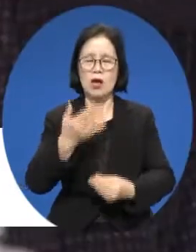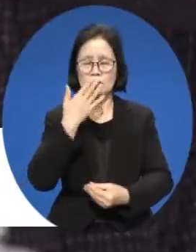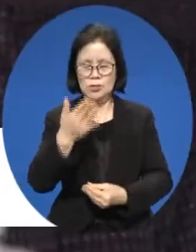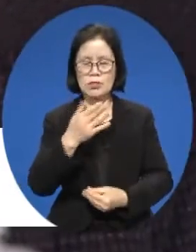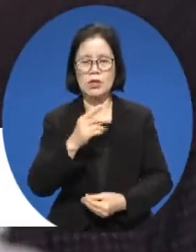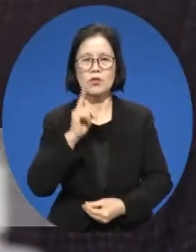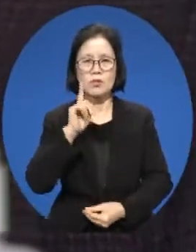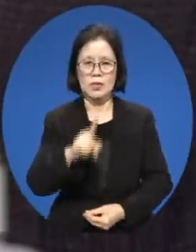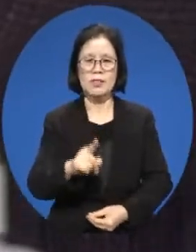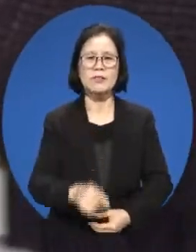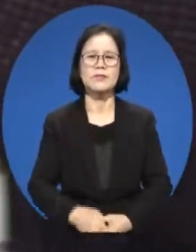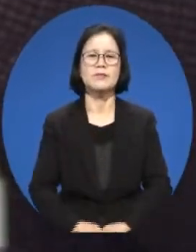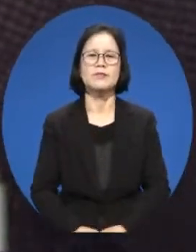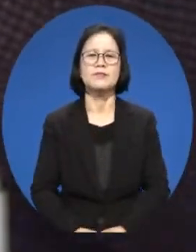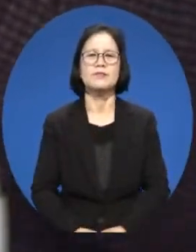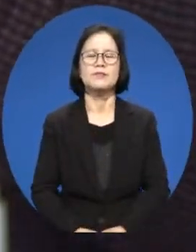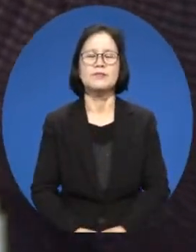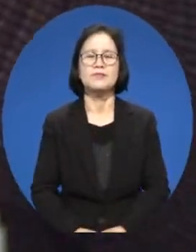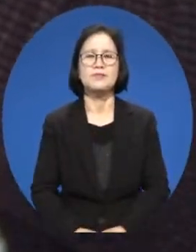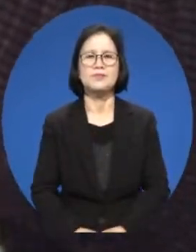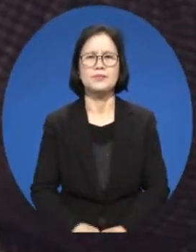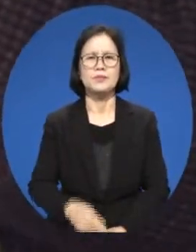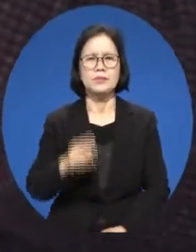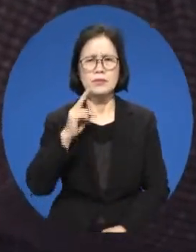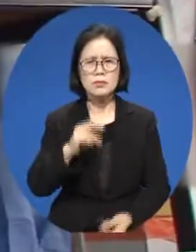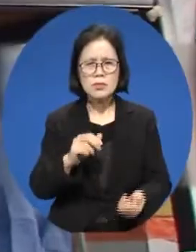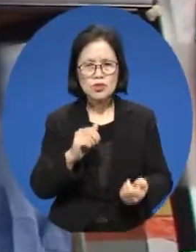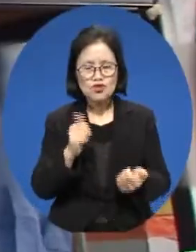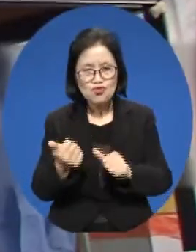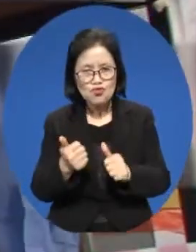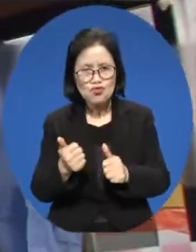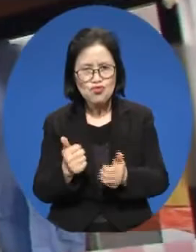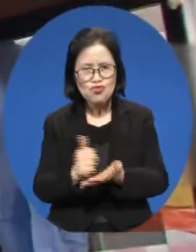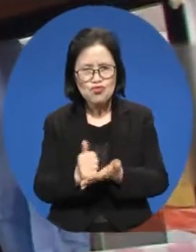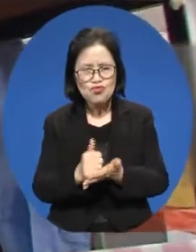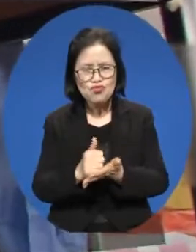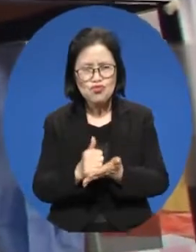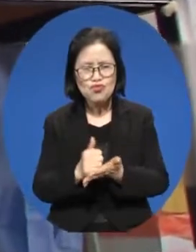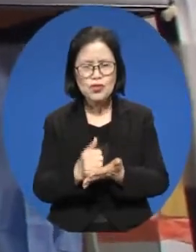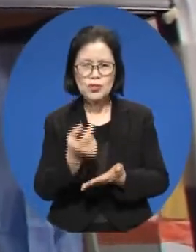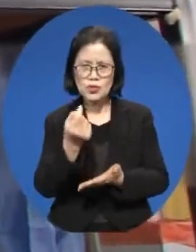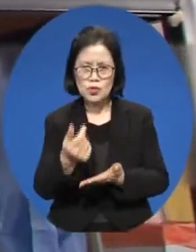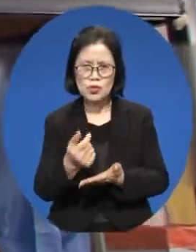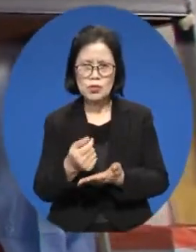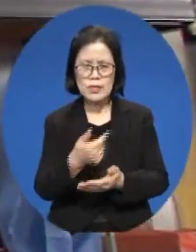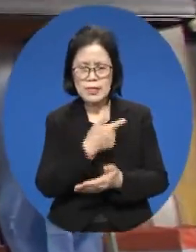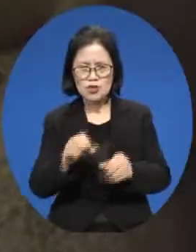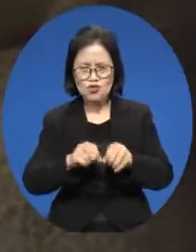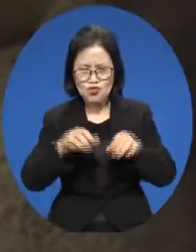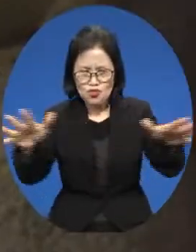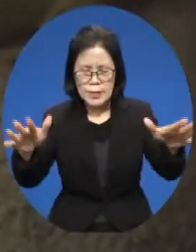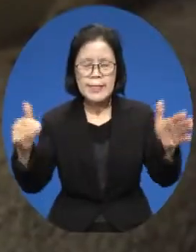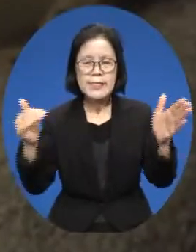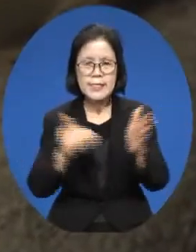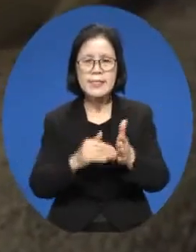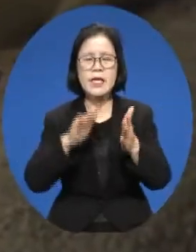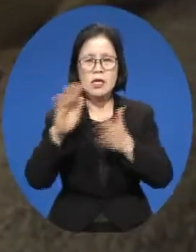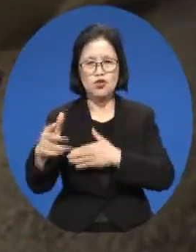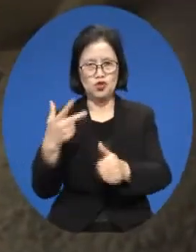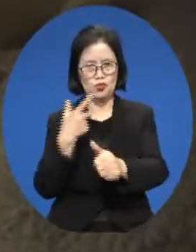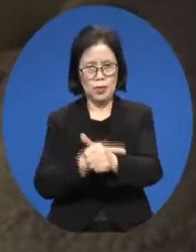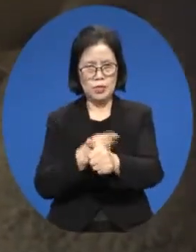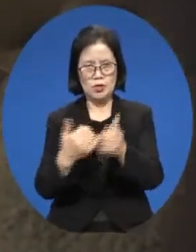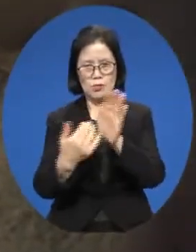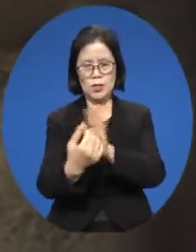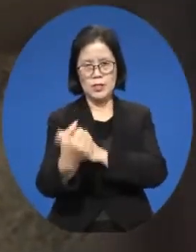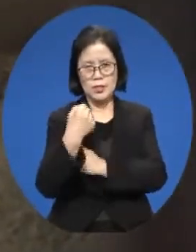있다고 판단했습니다. 치명률이 낮은 오미크론이 한 차례 대규모 유행을 거칠 경우 백신으로